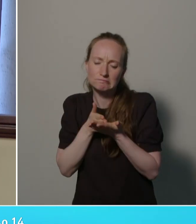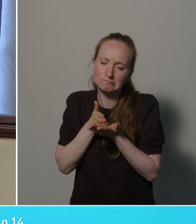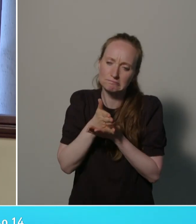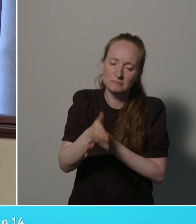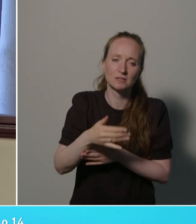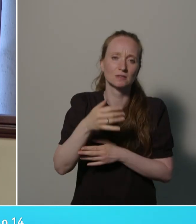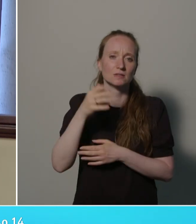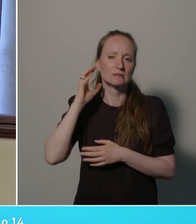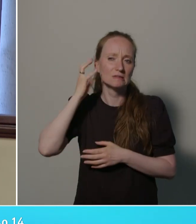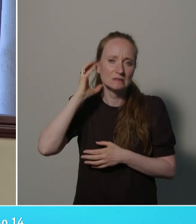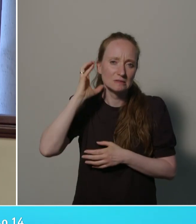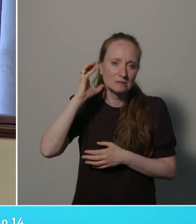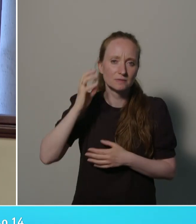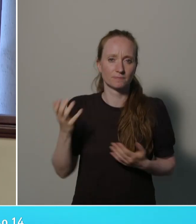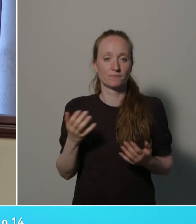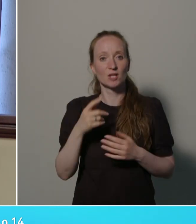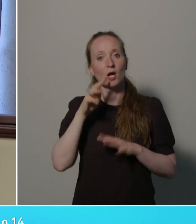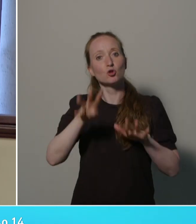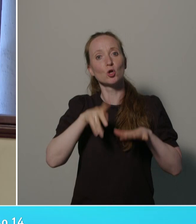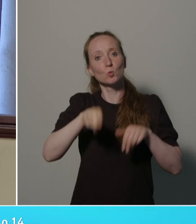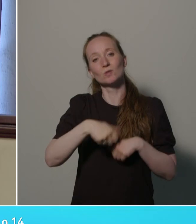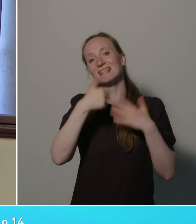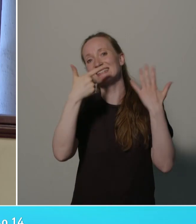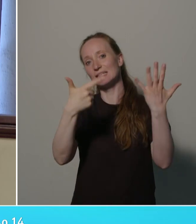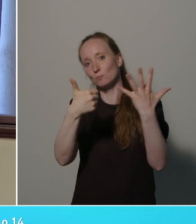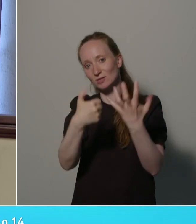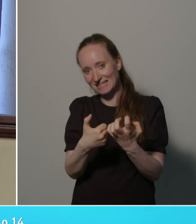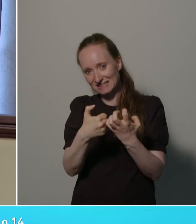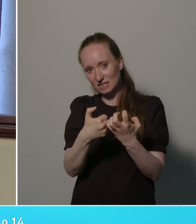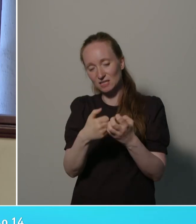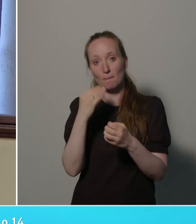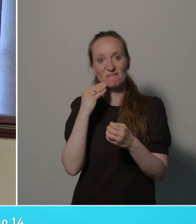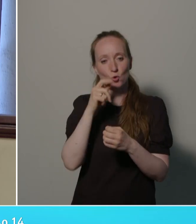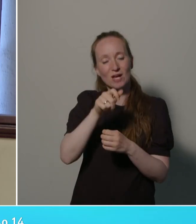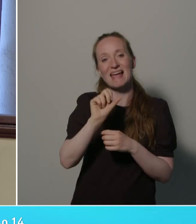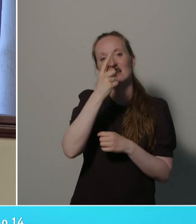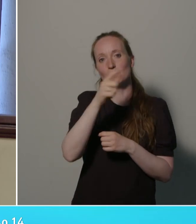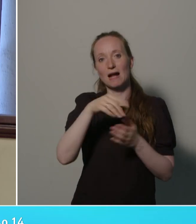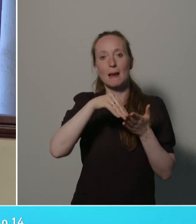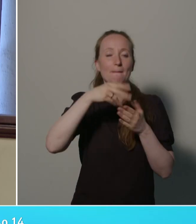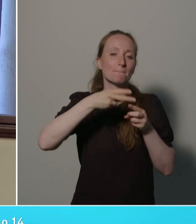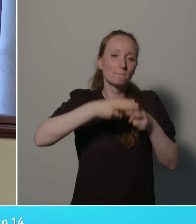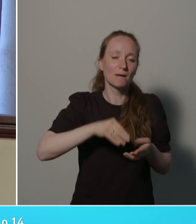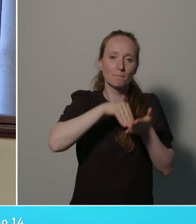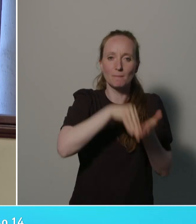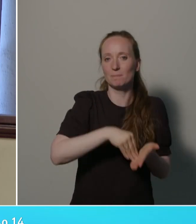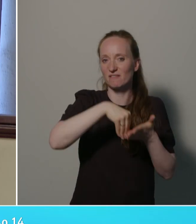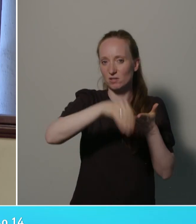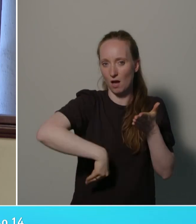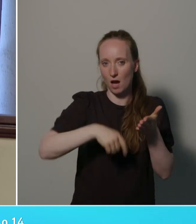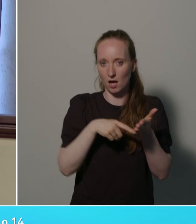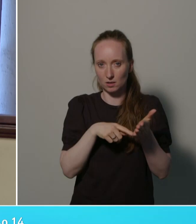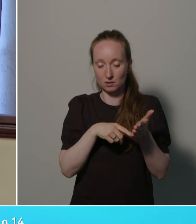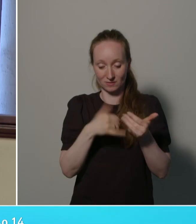der Theobald-Renner-Straße, die 1967 im November den ersten Mietvertrag bekommen haben, teilweise noch dort wohnen, dann sind die heute